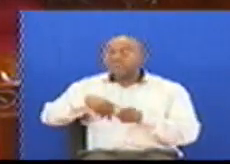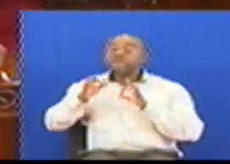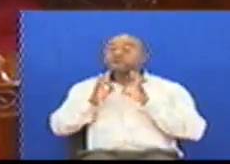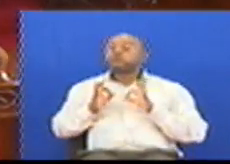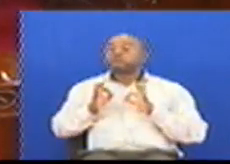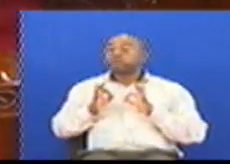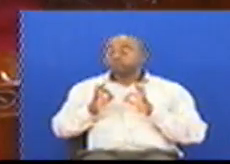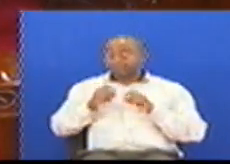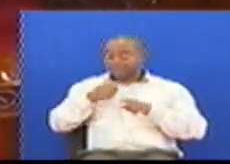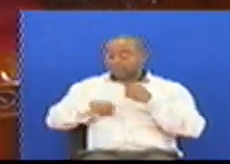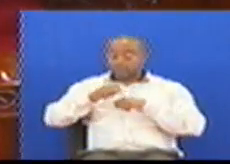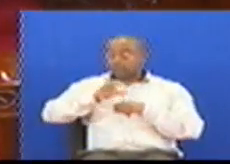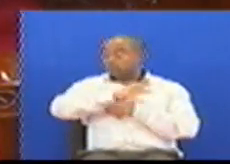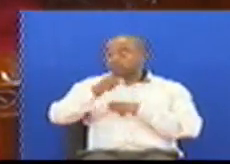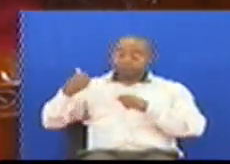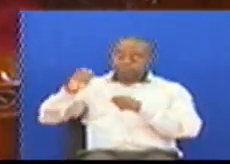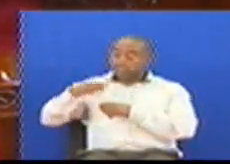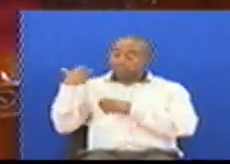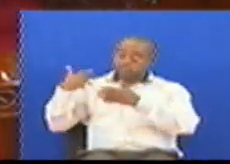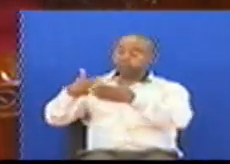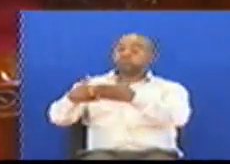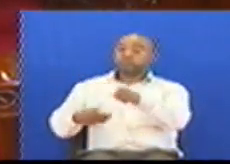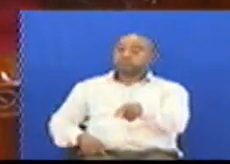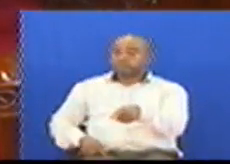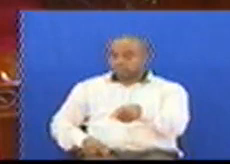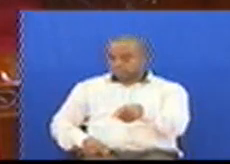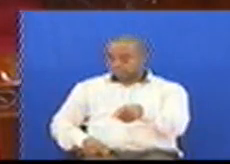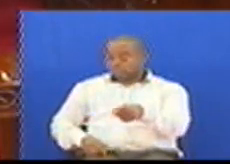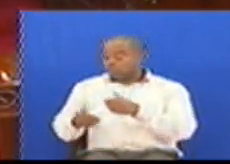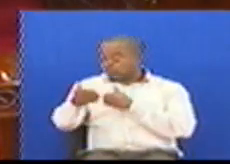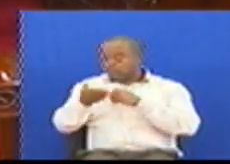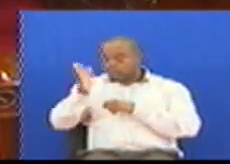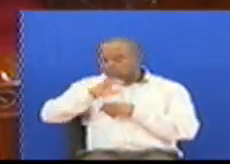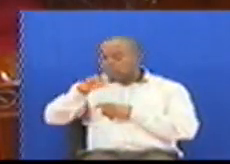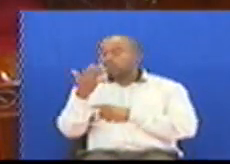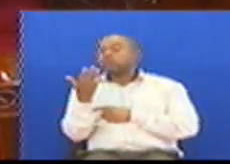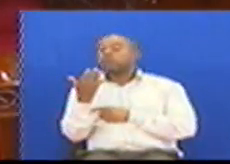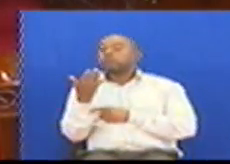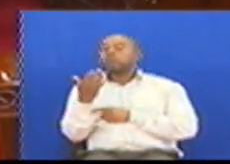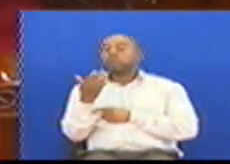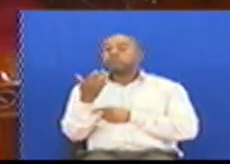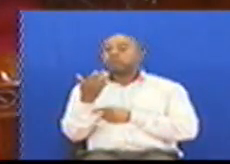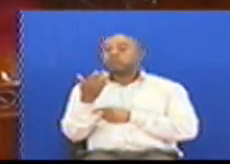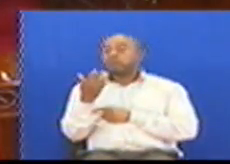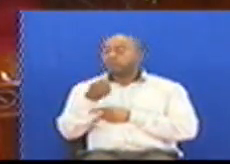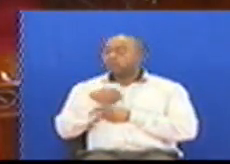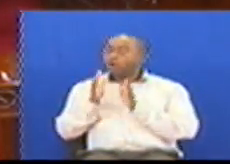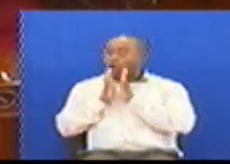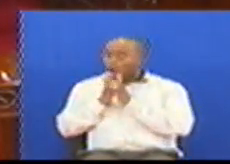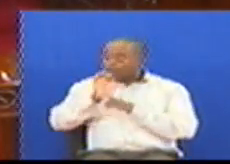kwa kipindi hiki tunachomalizia muda wetu wa miaka mitano. Na niwaombee nyote